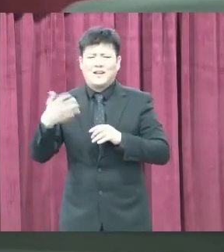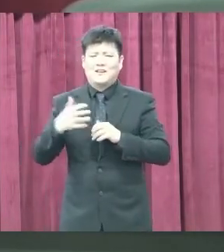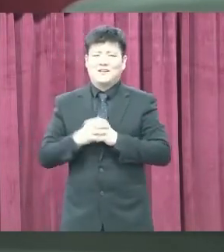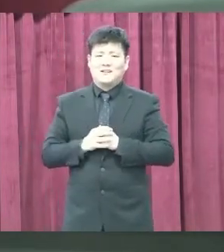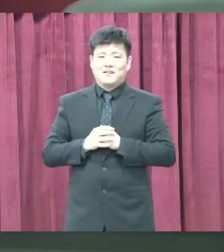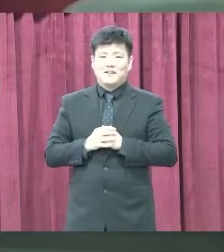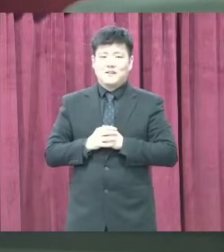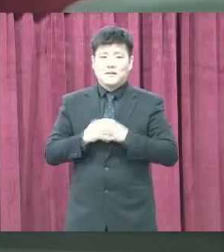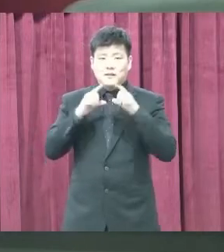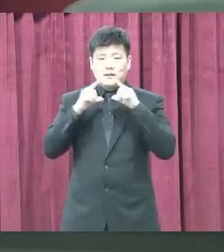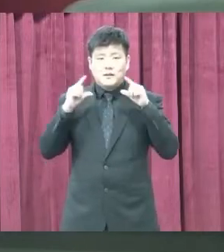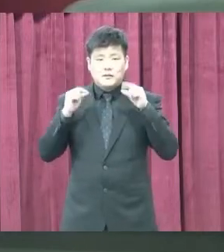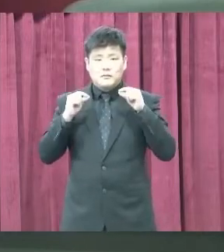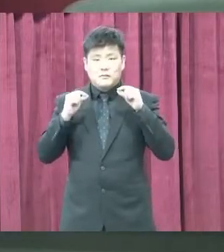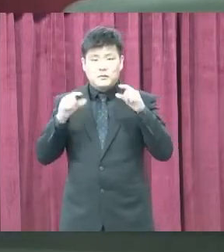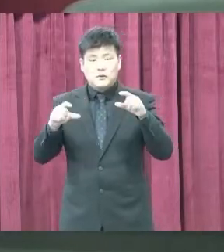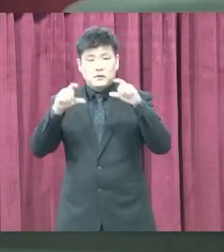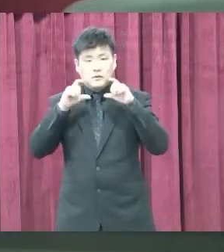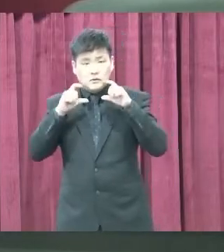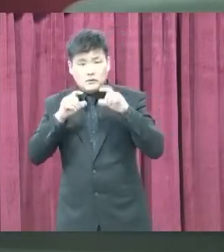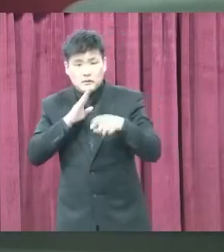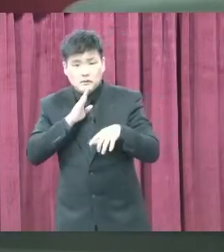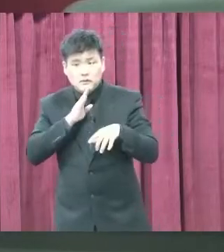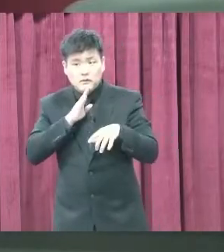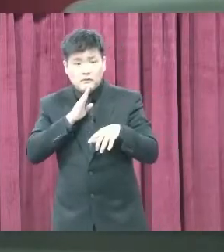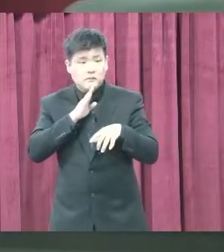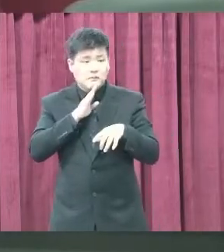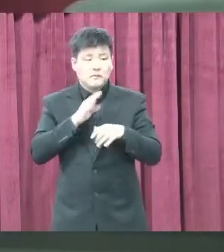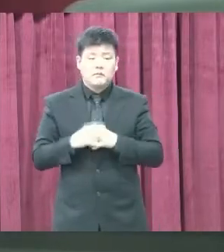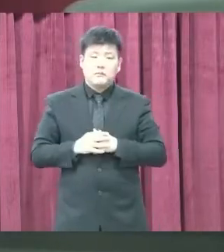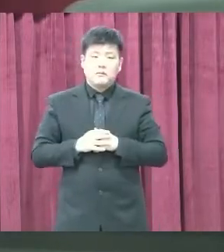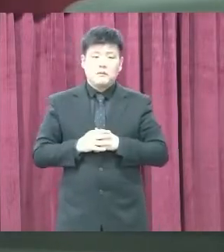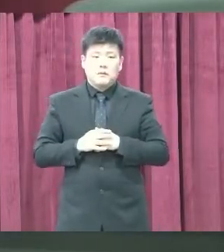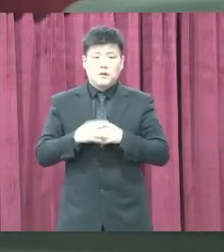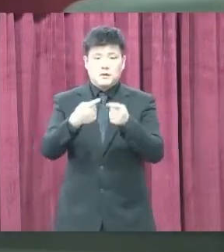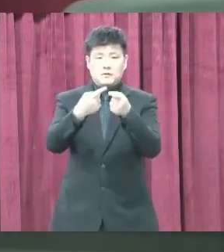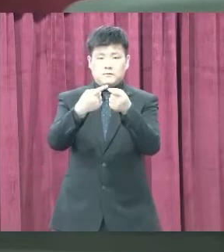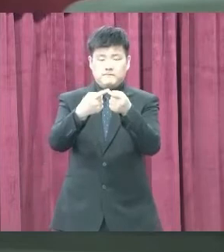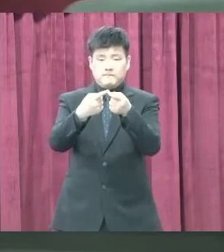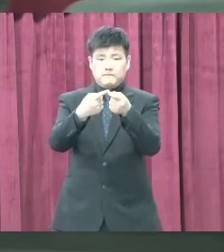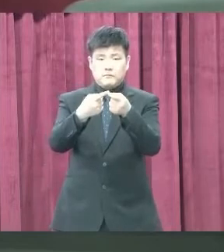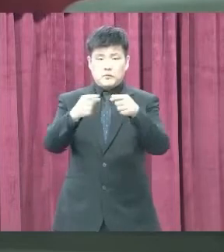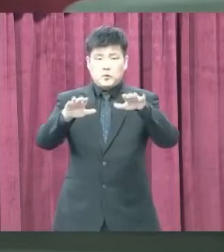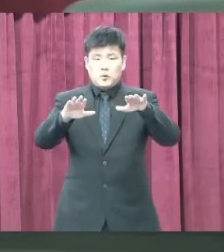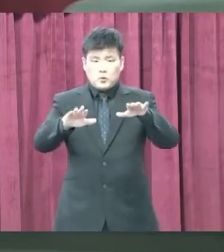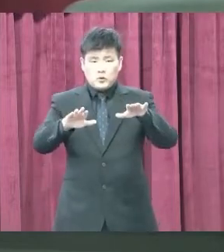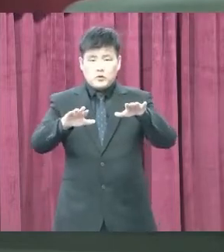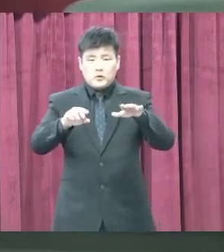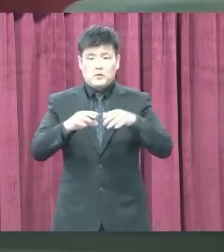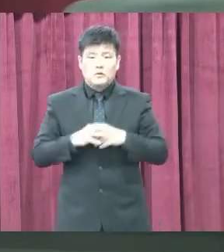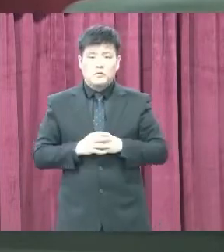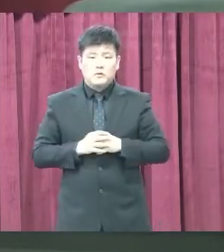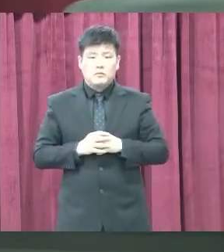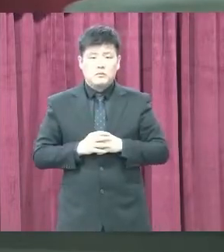그냥 마스크를 저도 써야죠. 네. 네. 첫 번째, 오늘 아무튼 이런